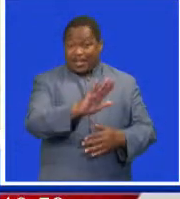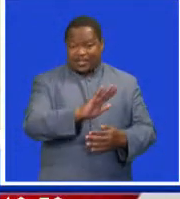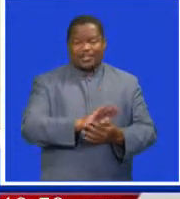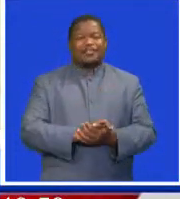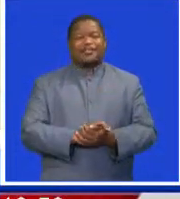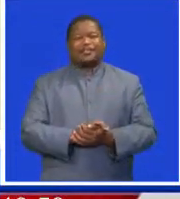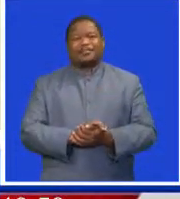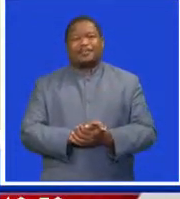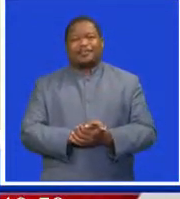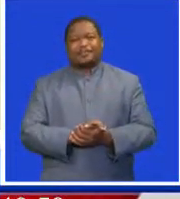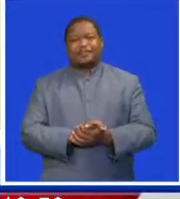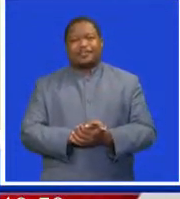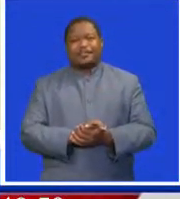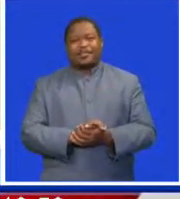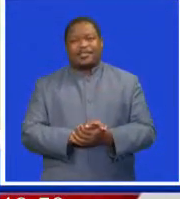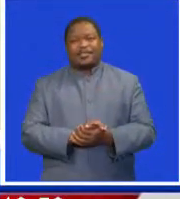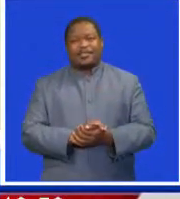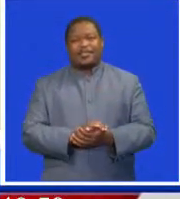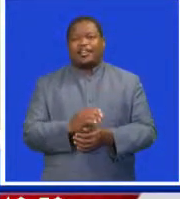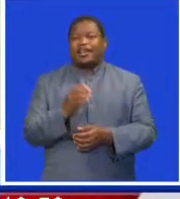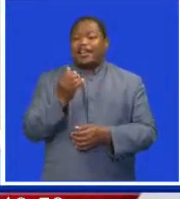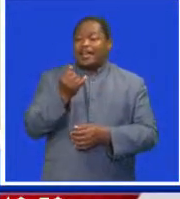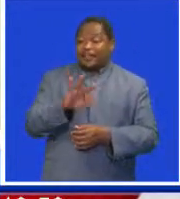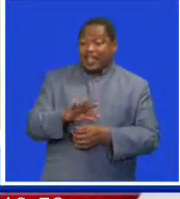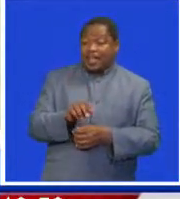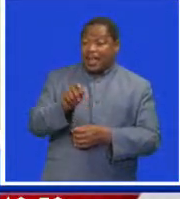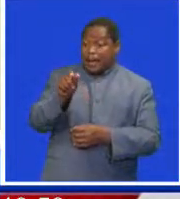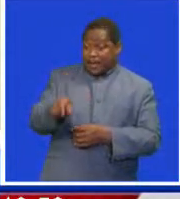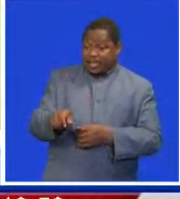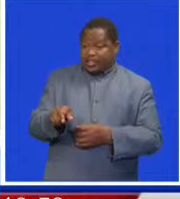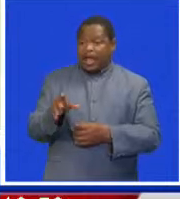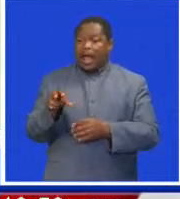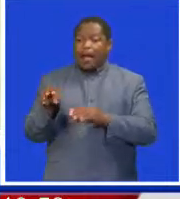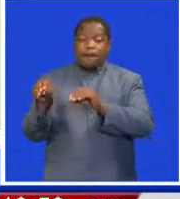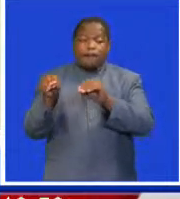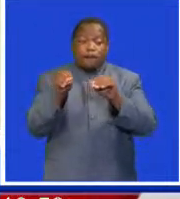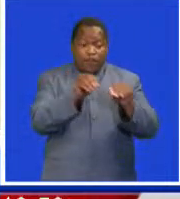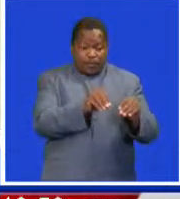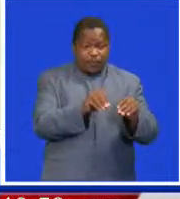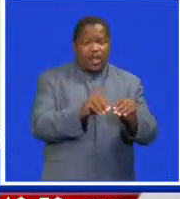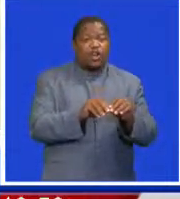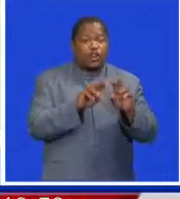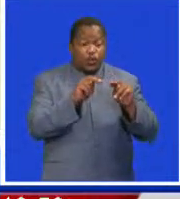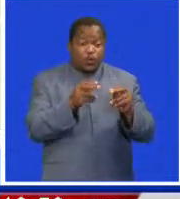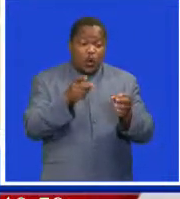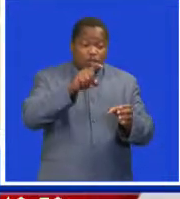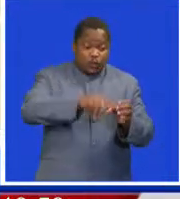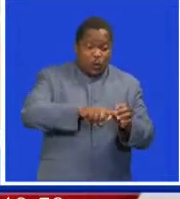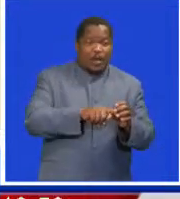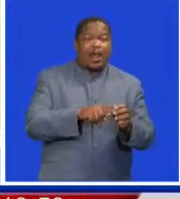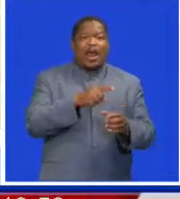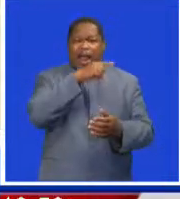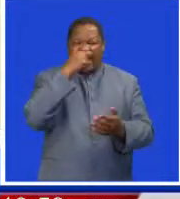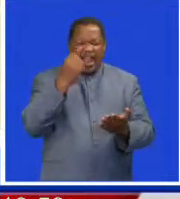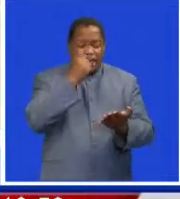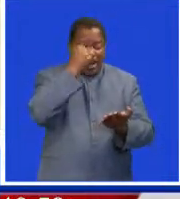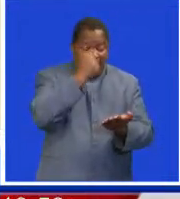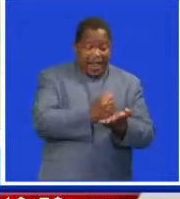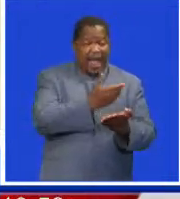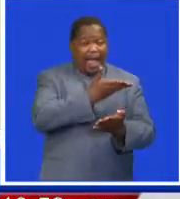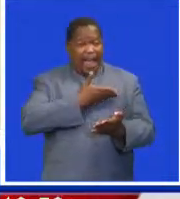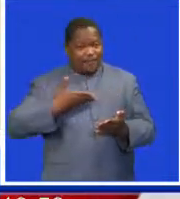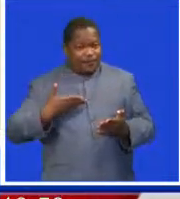Kude umdlali lengitawuthi utawubhaliswa nayibuya imidlalo yebhola njengoba lubhaliso